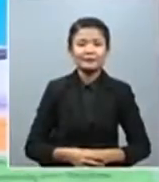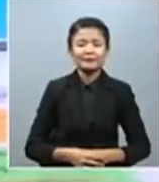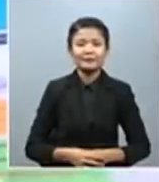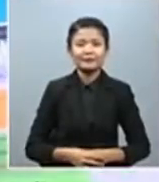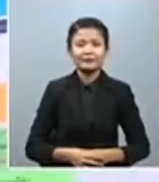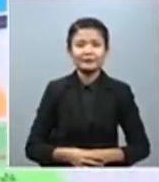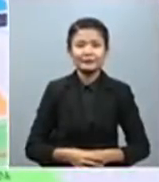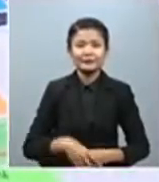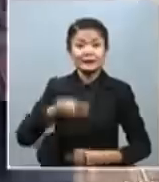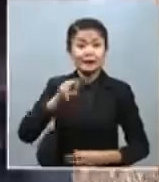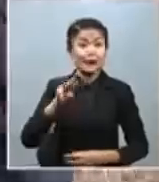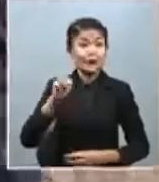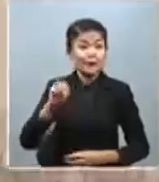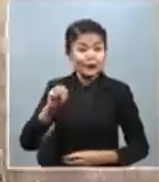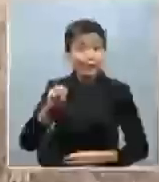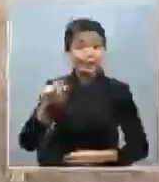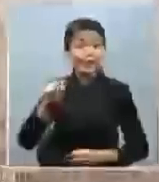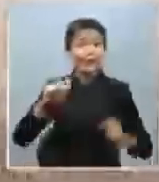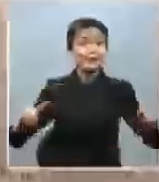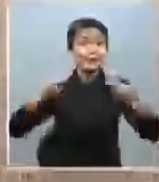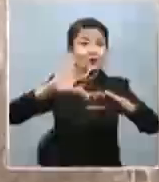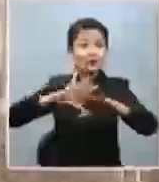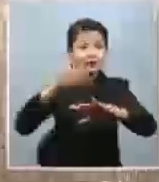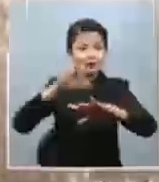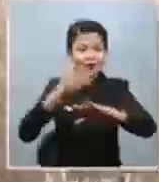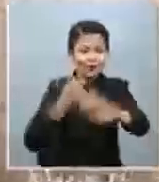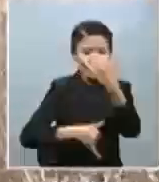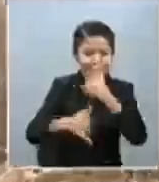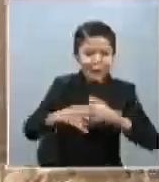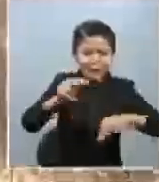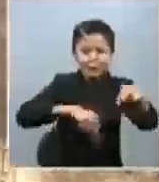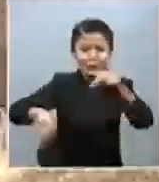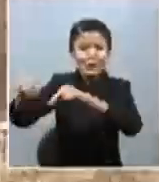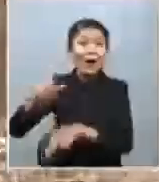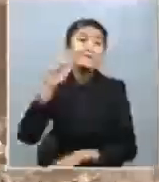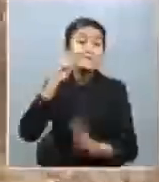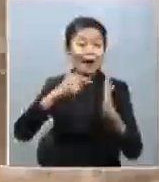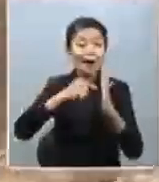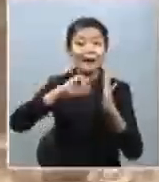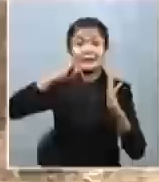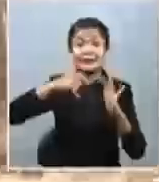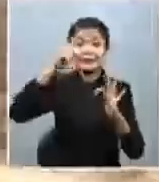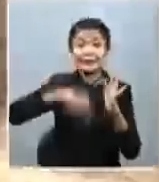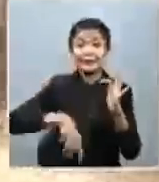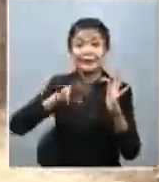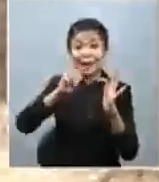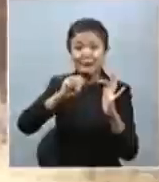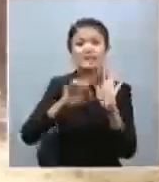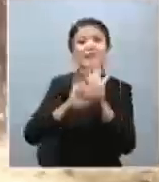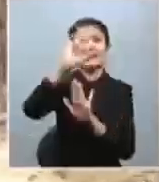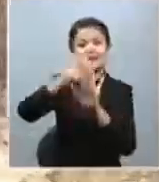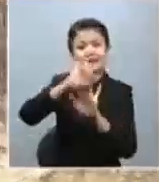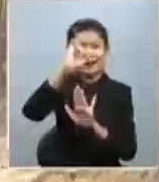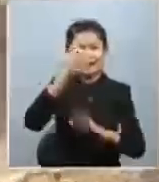ท่านรัฐมนตรีกระทรวงทรัพย์พลเอกสุรศักดิ์มาตรวจงานโมเดลแม่แจ่มที่เชียงใหม่เจ้าโอ้ยพ